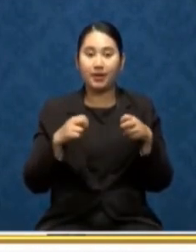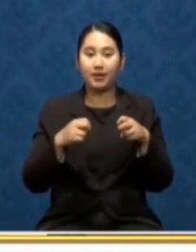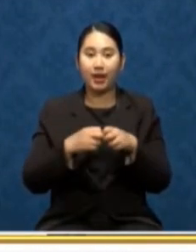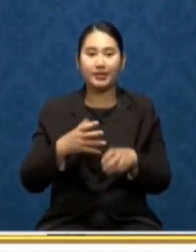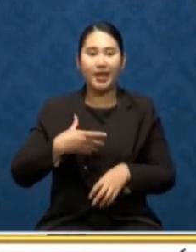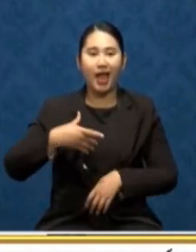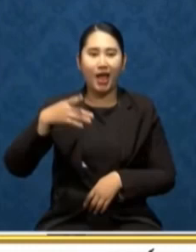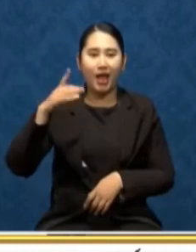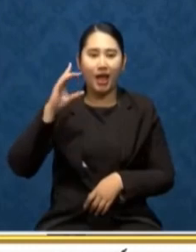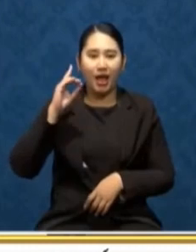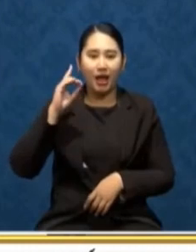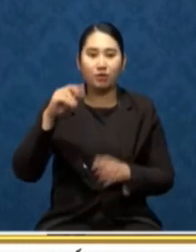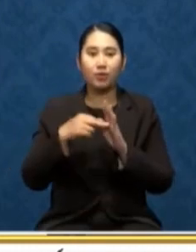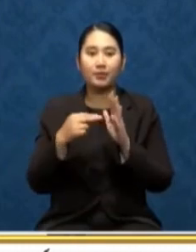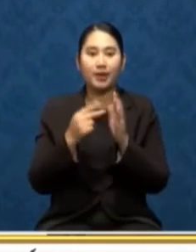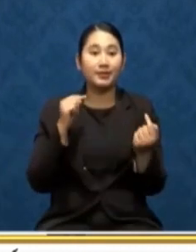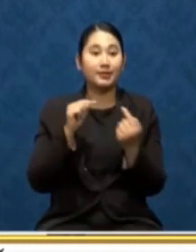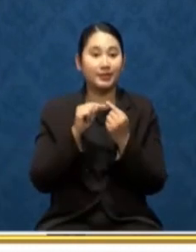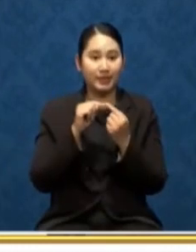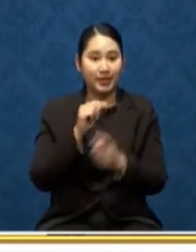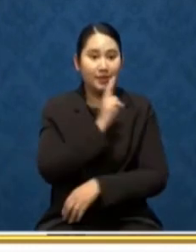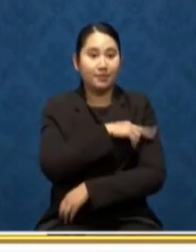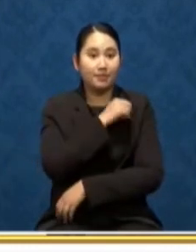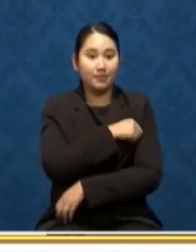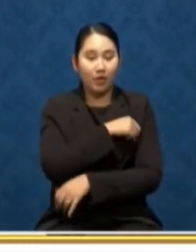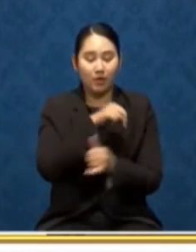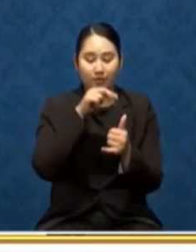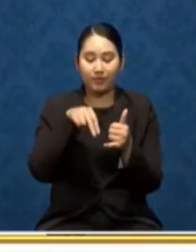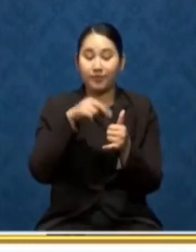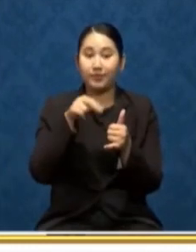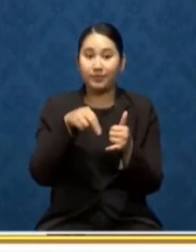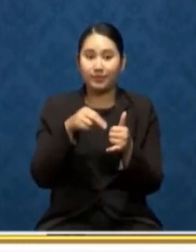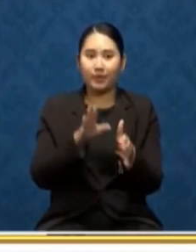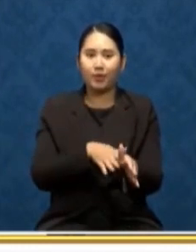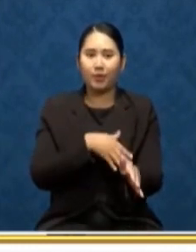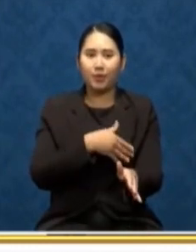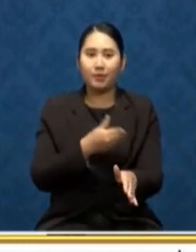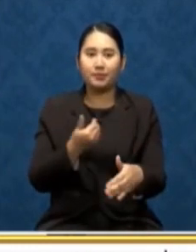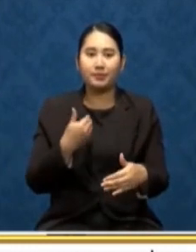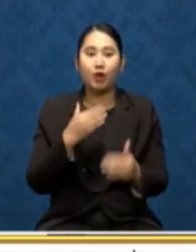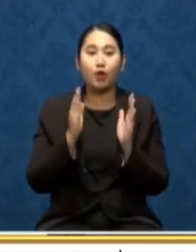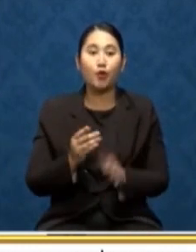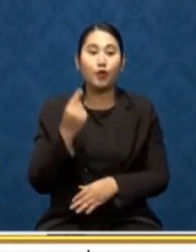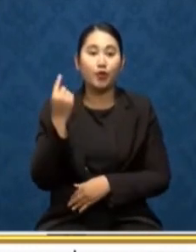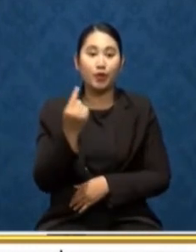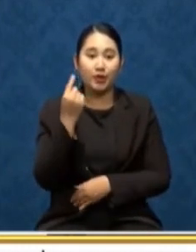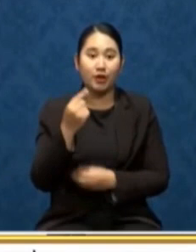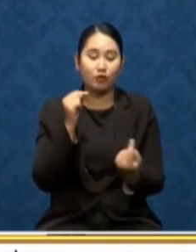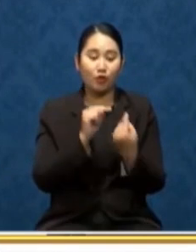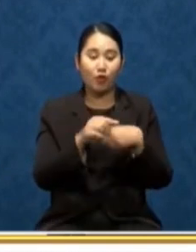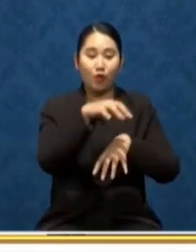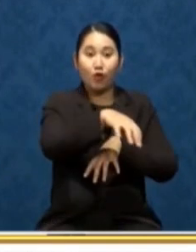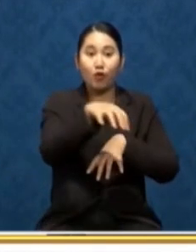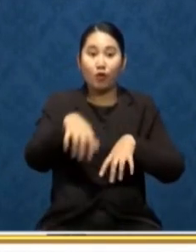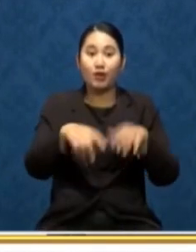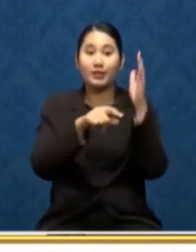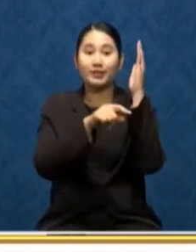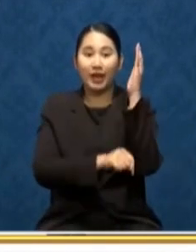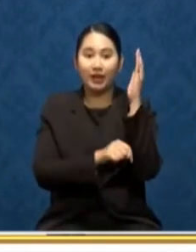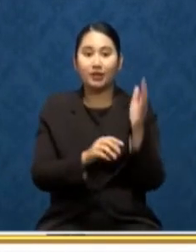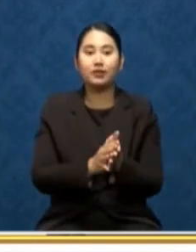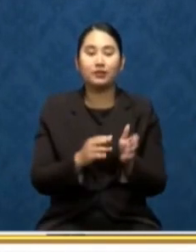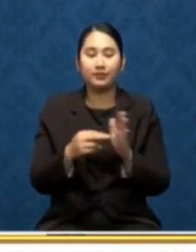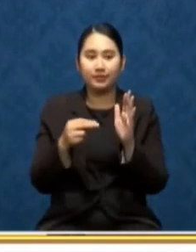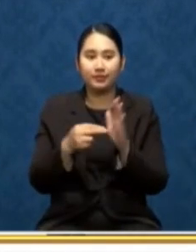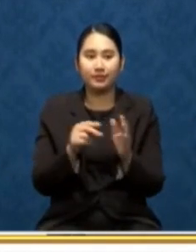ความล่าช้าในการเข้าถึงการรักษาพยาบาลของประชาชนและนักท่องเที่ยวบนเกาะแก่งต่างๆในจังหวัดตรัง